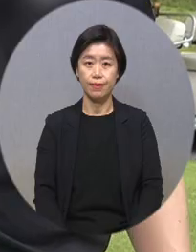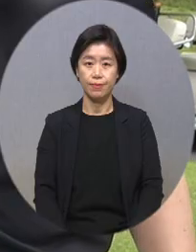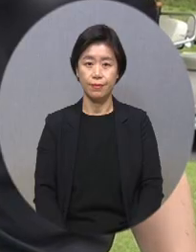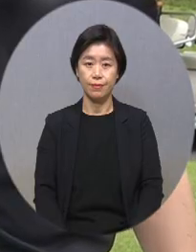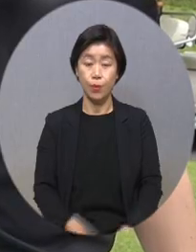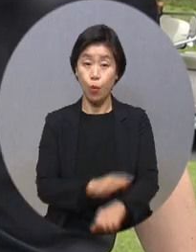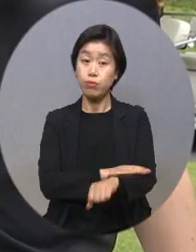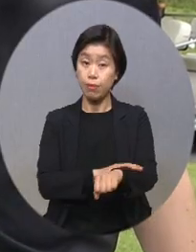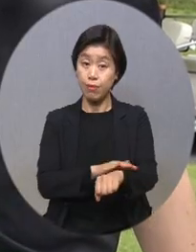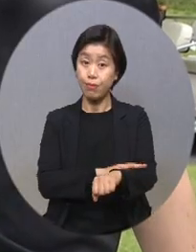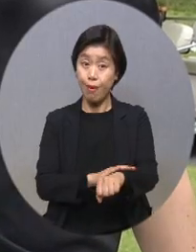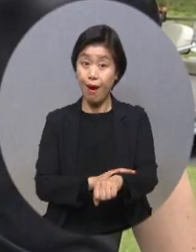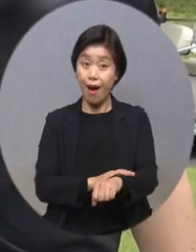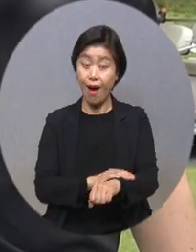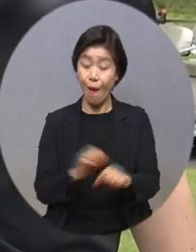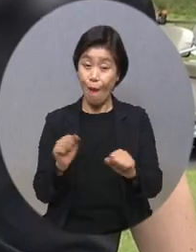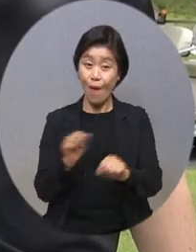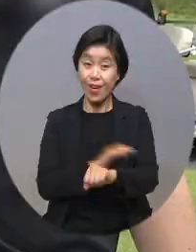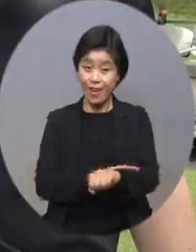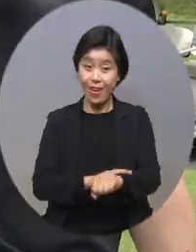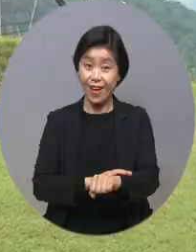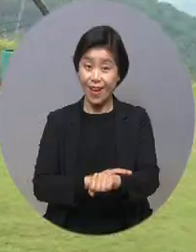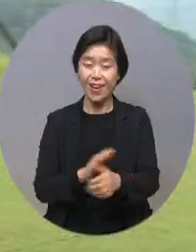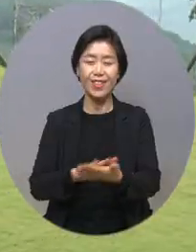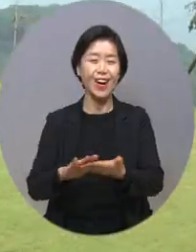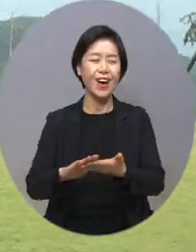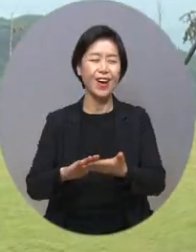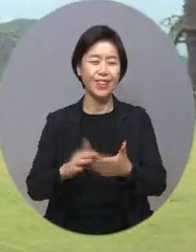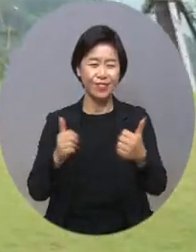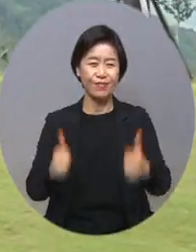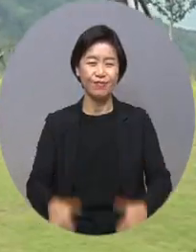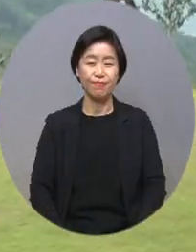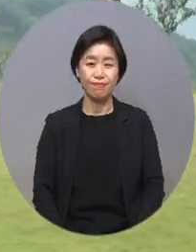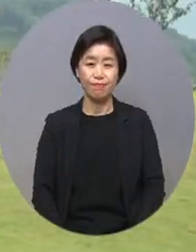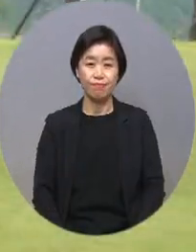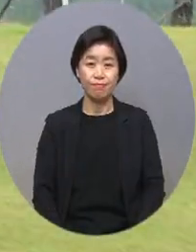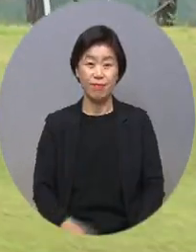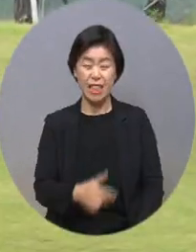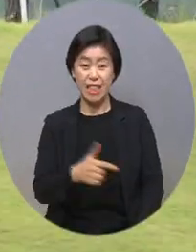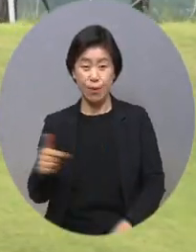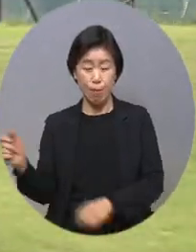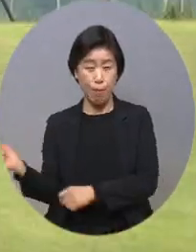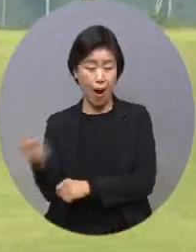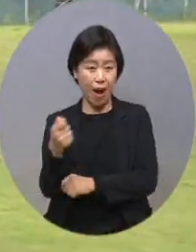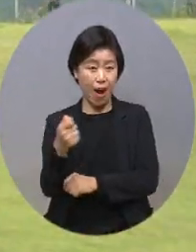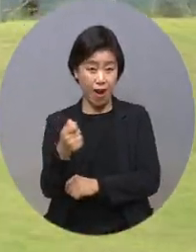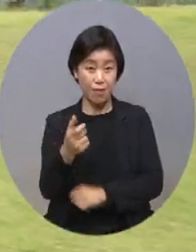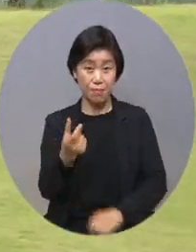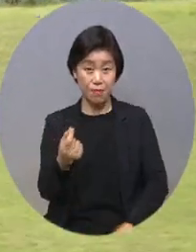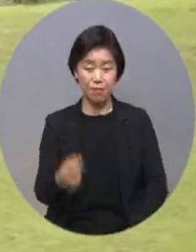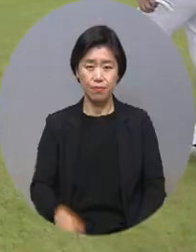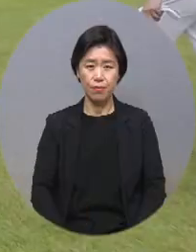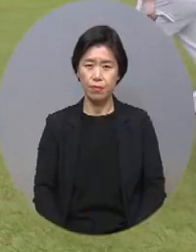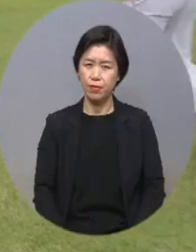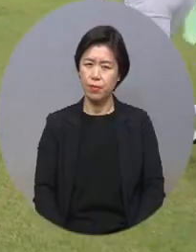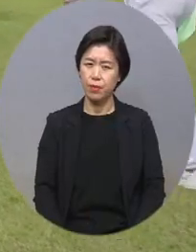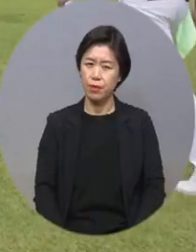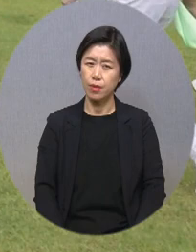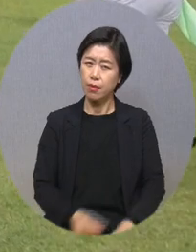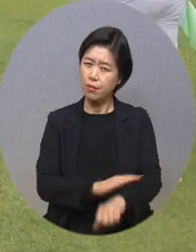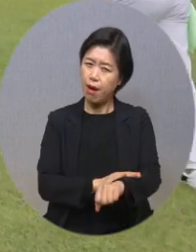잘 쳤어. 잘 쳤어. 잘 쳤어. 잘 쳤어. 아, 나이스. 크지? 어? 엄청 크지? 아, 오케이. 나 왼손 걸었는데. 굿샷. 나빼. 굿샷이 아닌데?